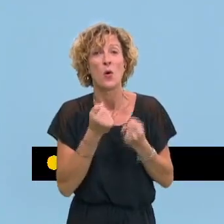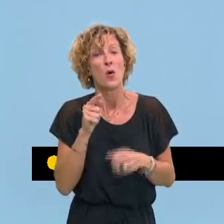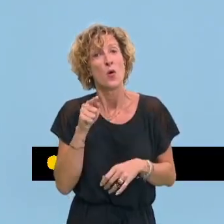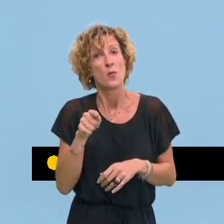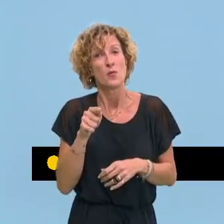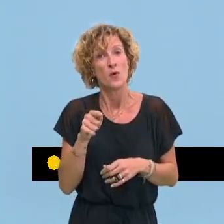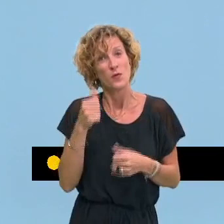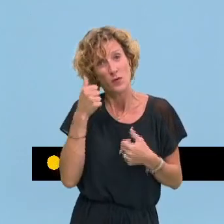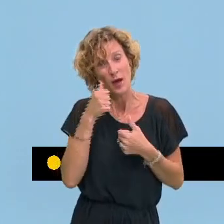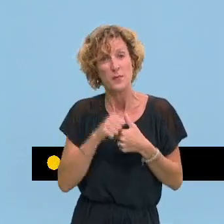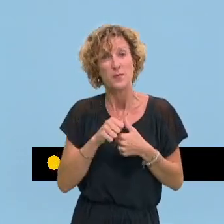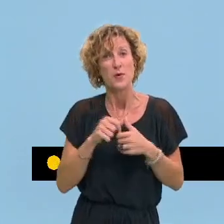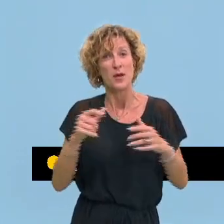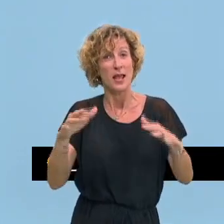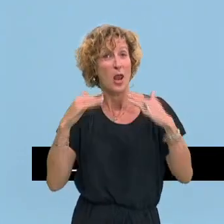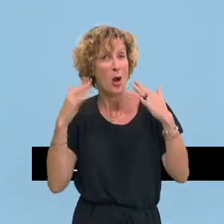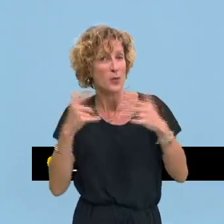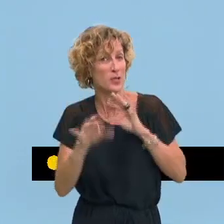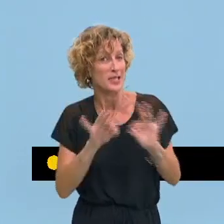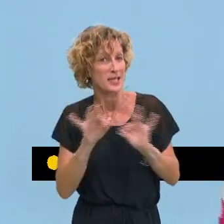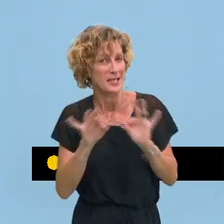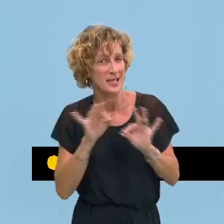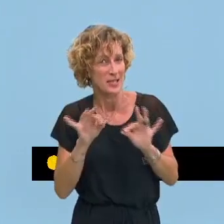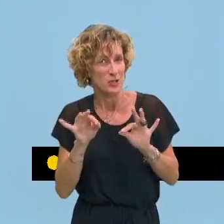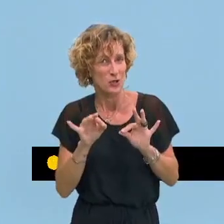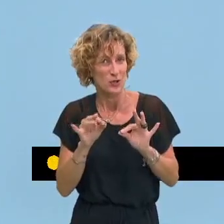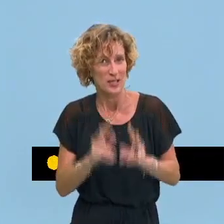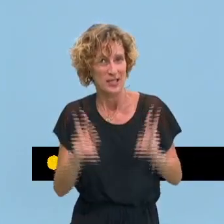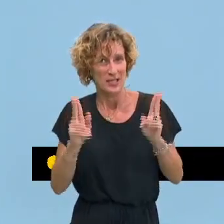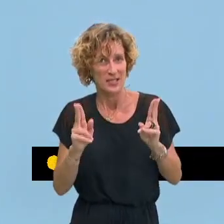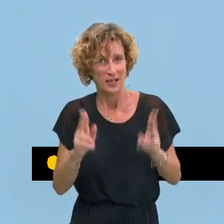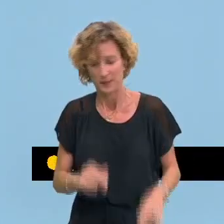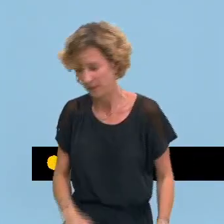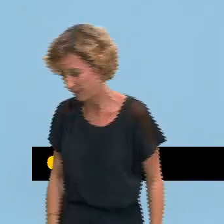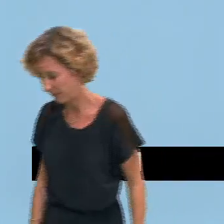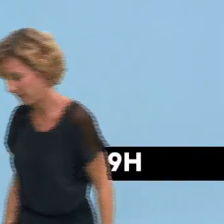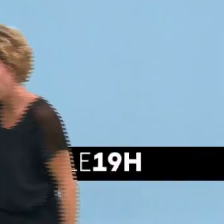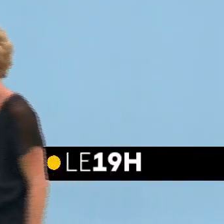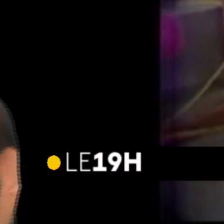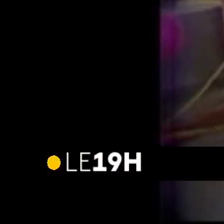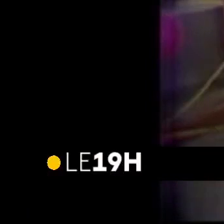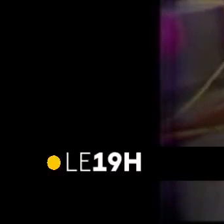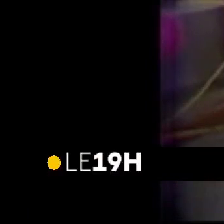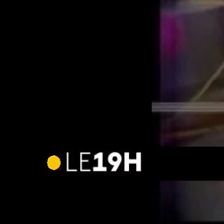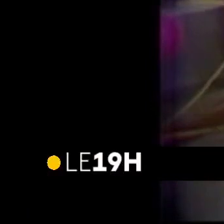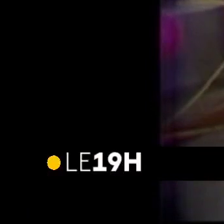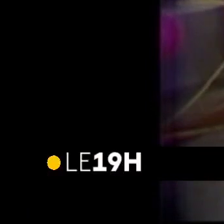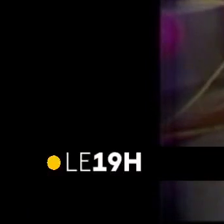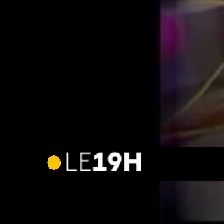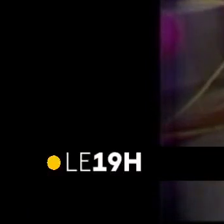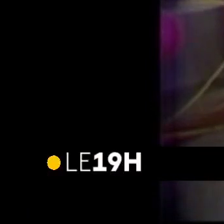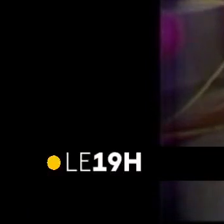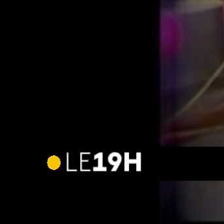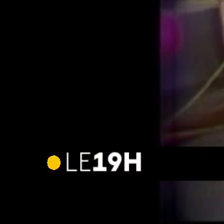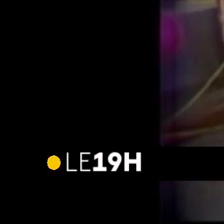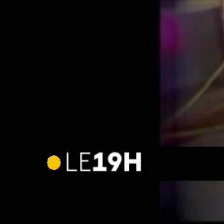dans l'ambiance, j'ai trouvé et sélectionné cet extrait de Marmaillage. Mais pourquoi tu jettes le chapeau par terre? Tu m'as dit laisse